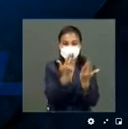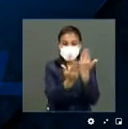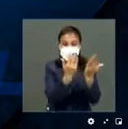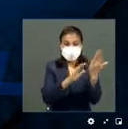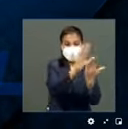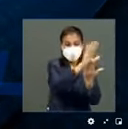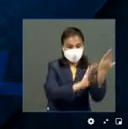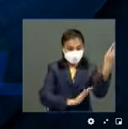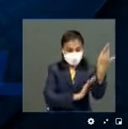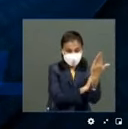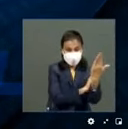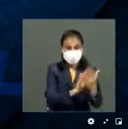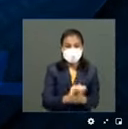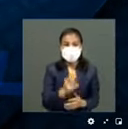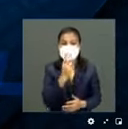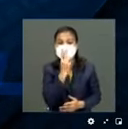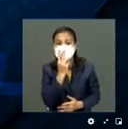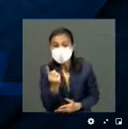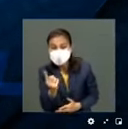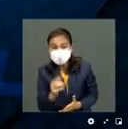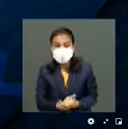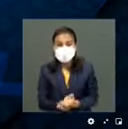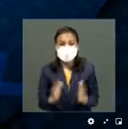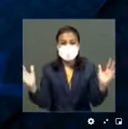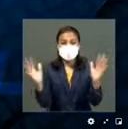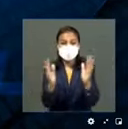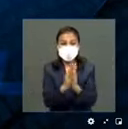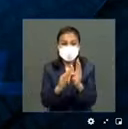ช่นวันนี้ตัวเลขรวมทั้งประเทศอยู่ที่